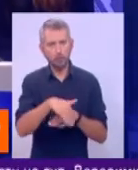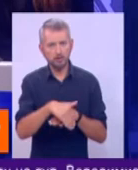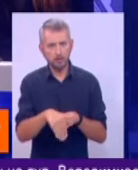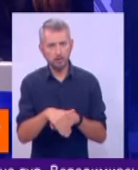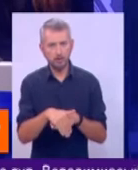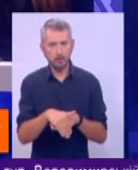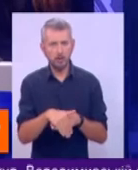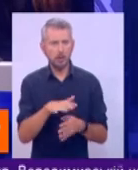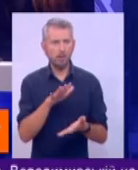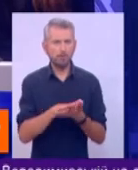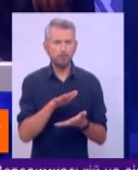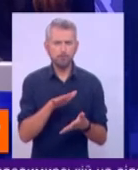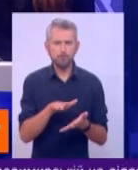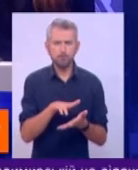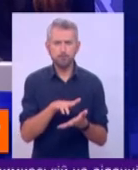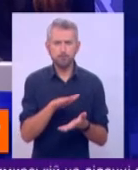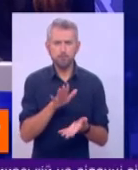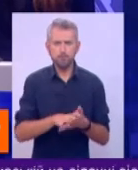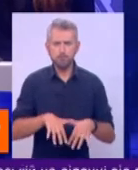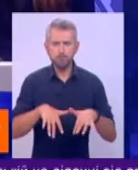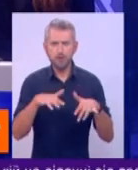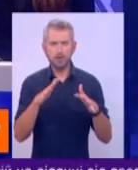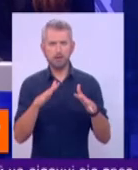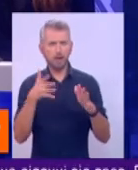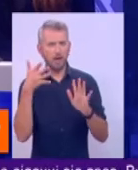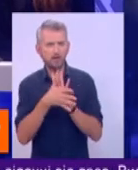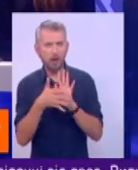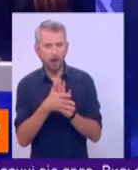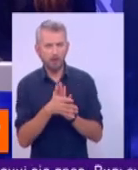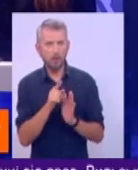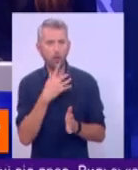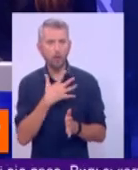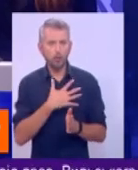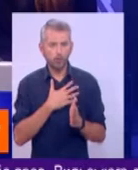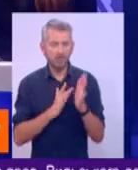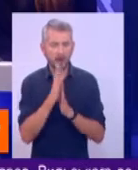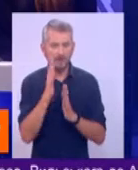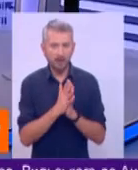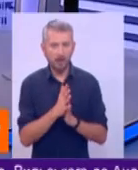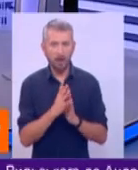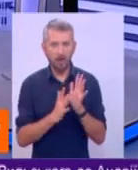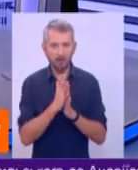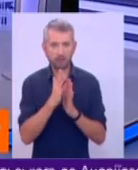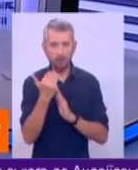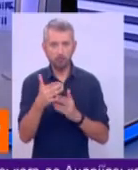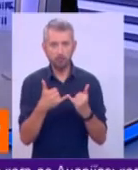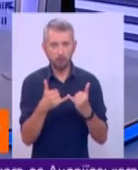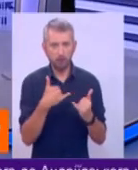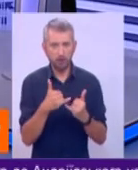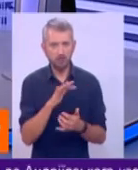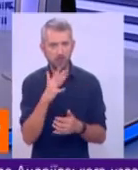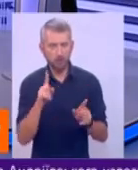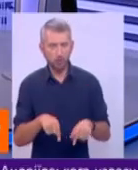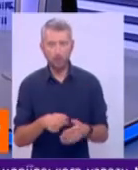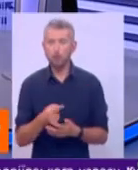Пыль, радиация, и все-таки он любит у нас растения, а трава уже выгорает, деревья тоже. Почули вас.